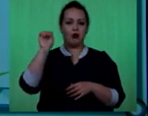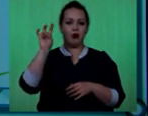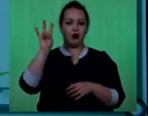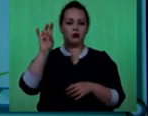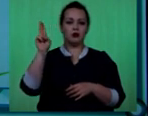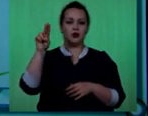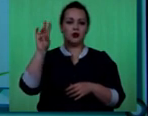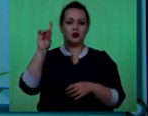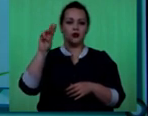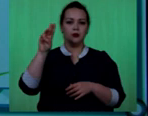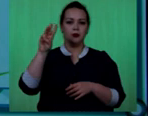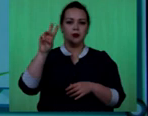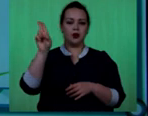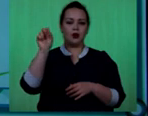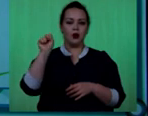антон